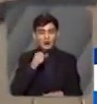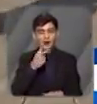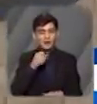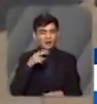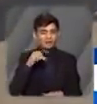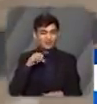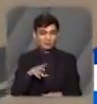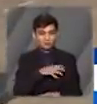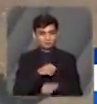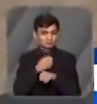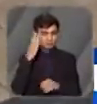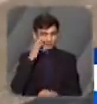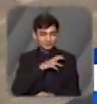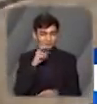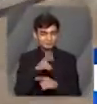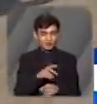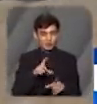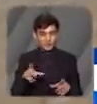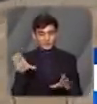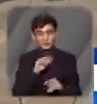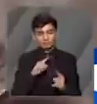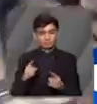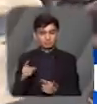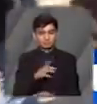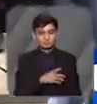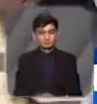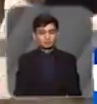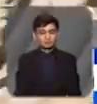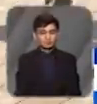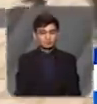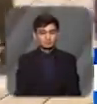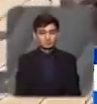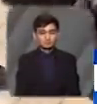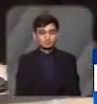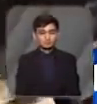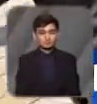байланысты митингке шықпақ болғандар шеттерінен ұсталып жатты.